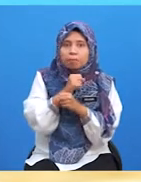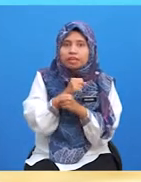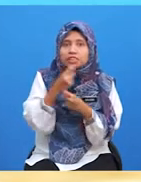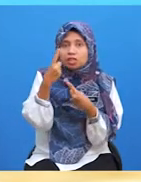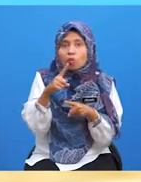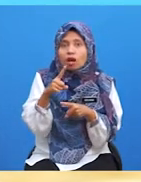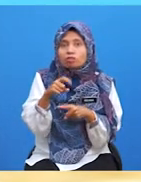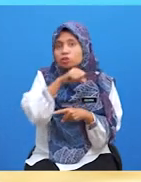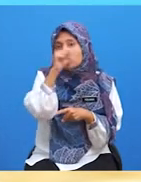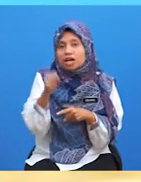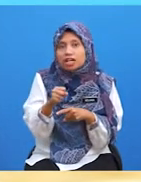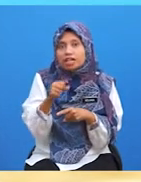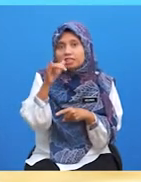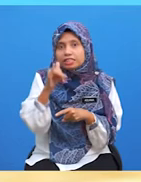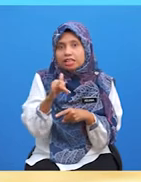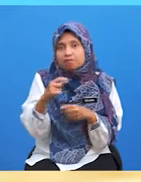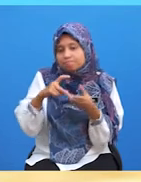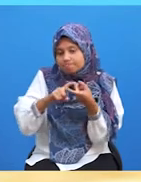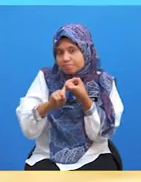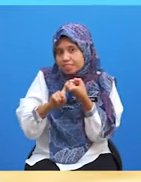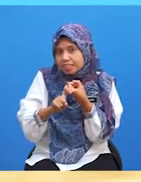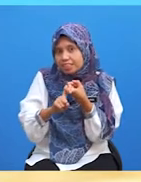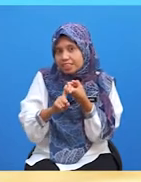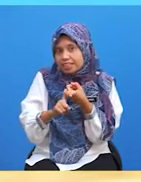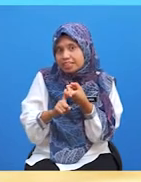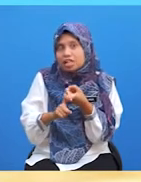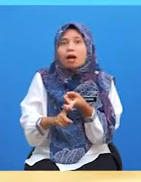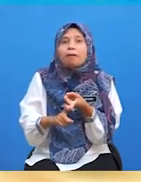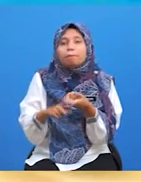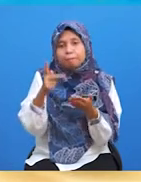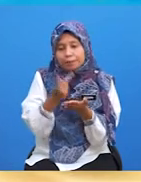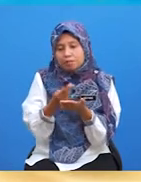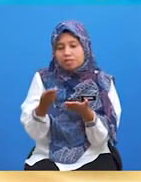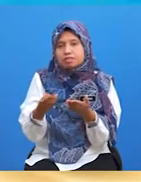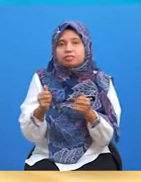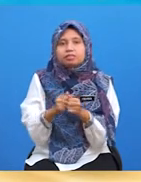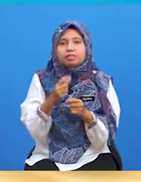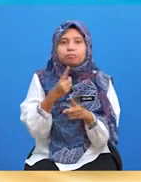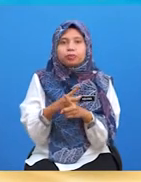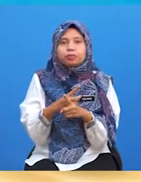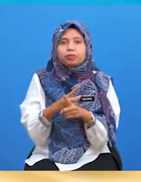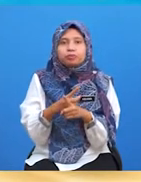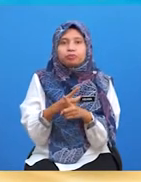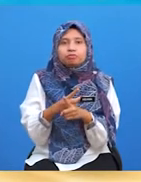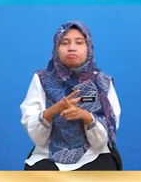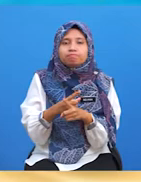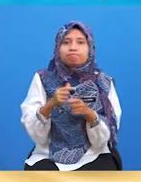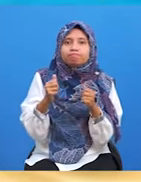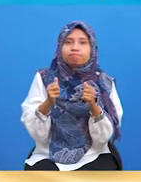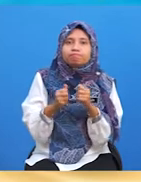menjawab soalan yang berkaitan peribahasa dengan yakin. Dengan paparan itu